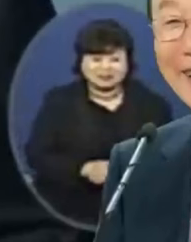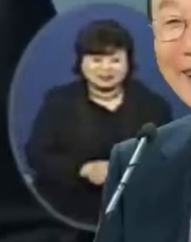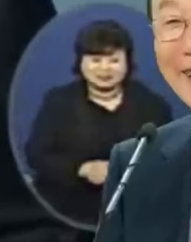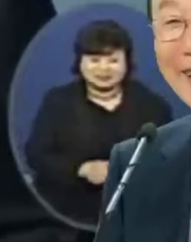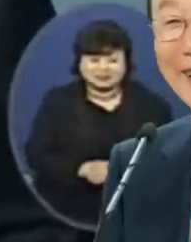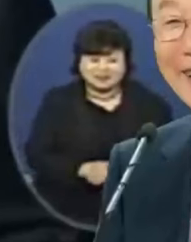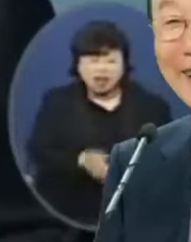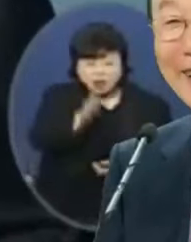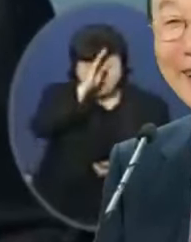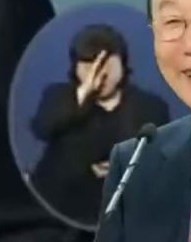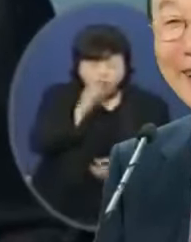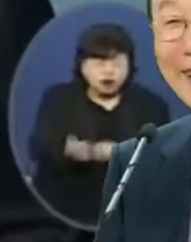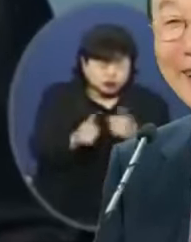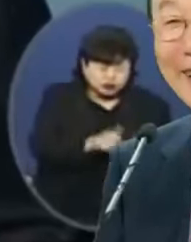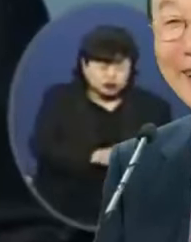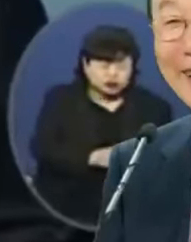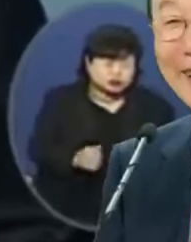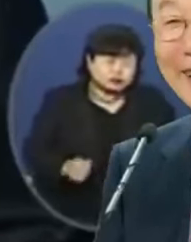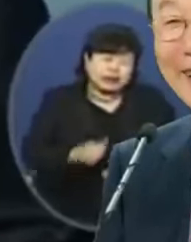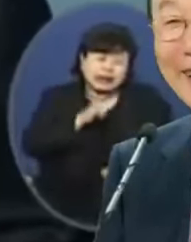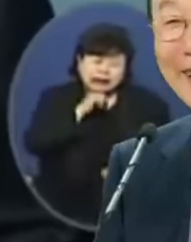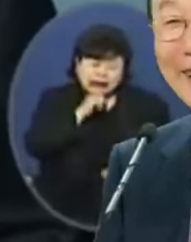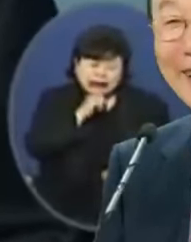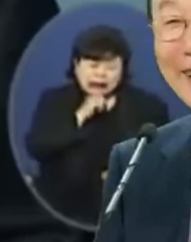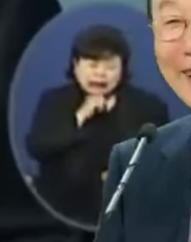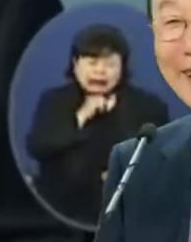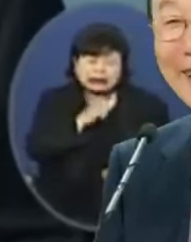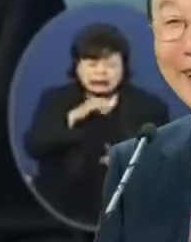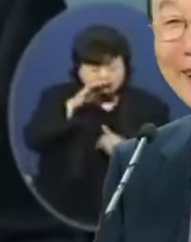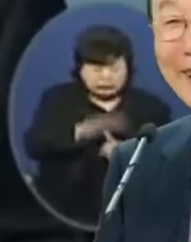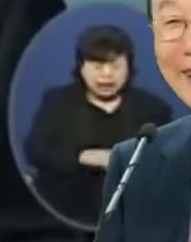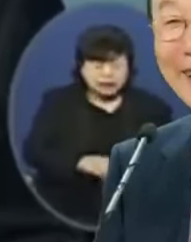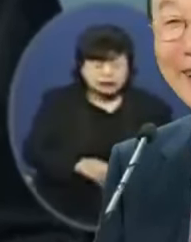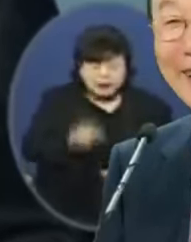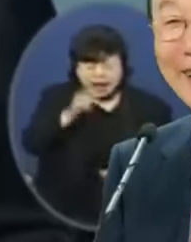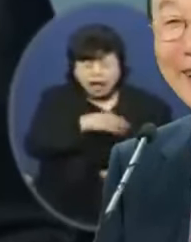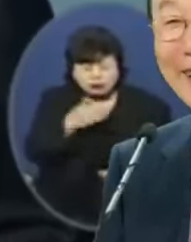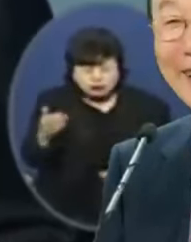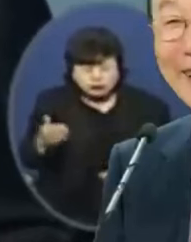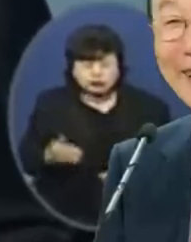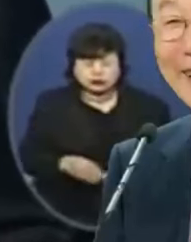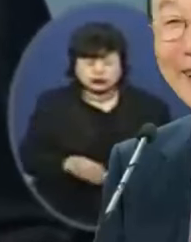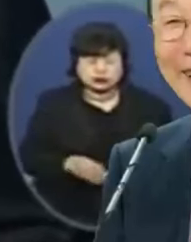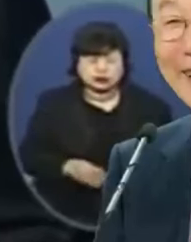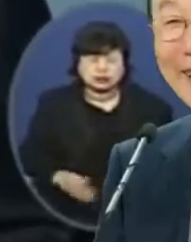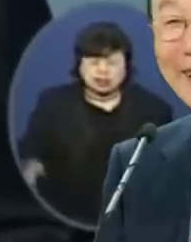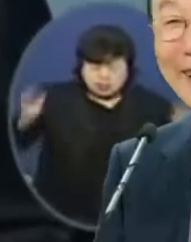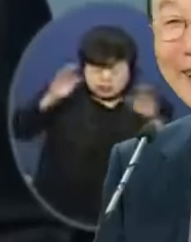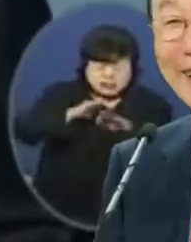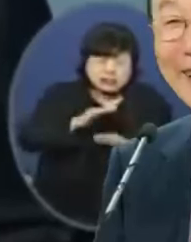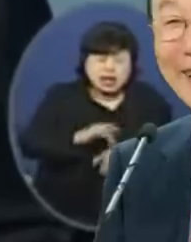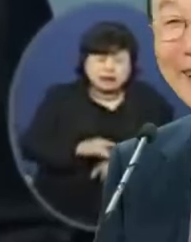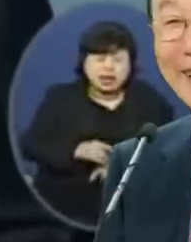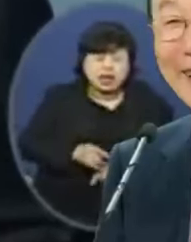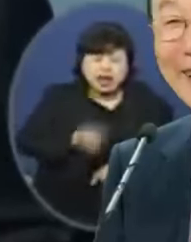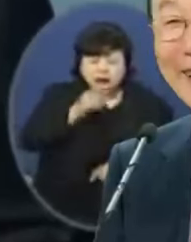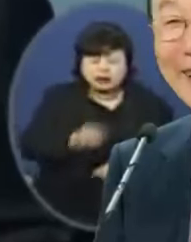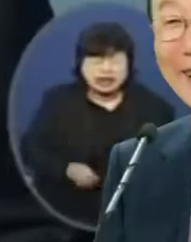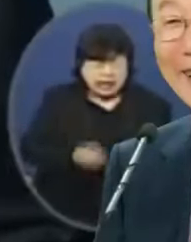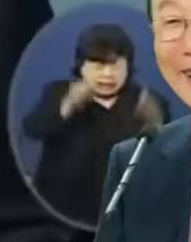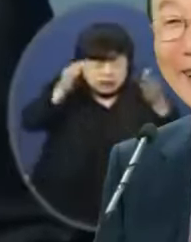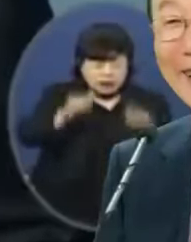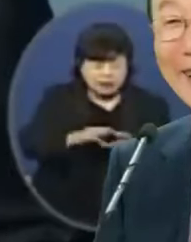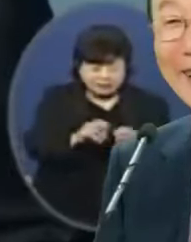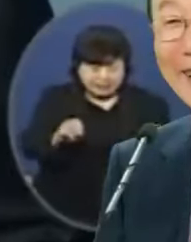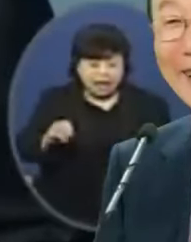질병의 강물, 죽음의 강물, 가난의 강물, 낭패와 실망의 강물, 흑암의 강물이 갈라지고 마른 땅이